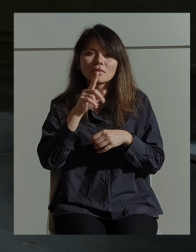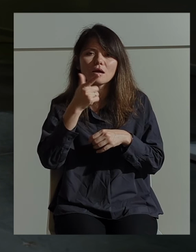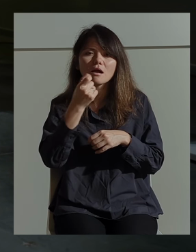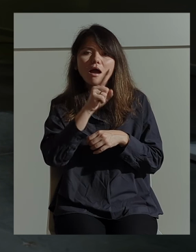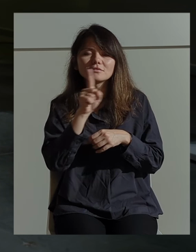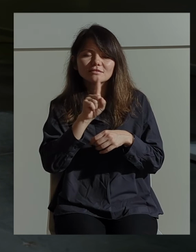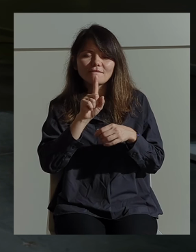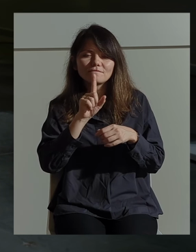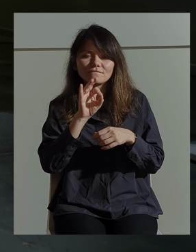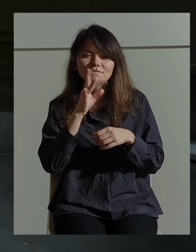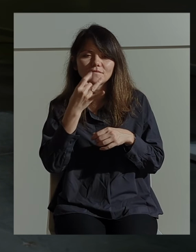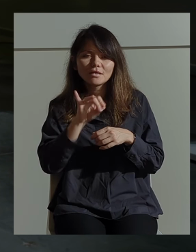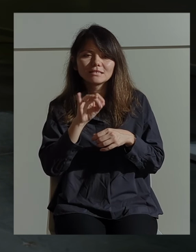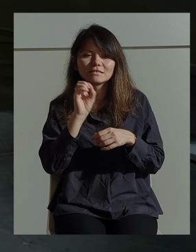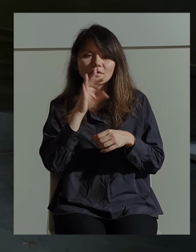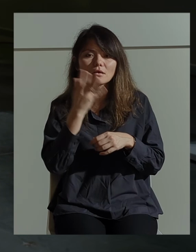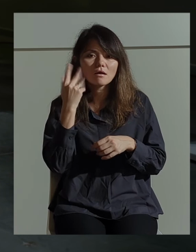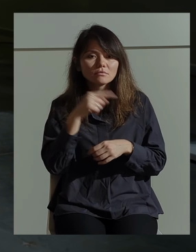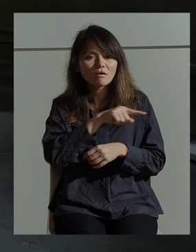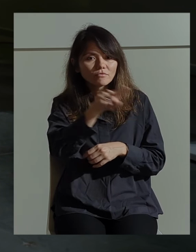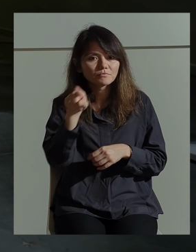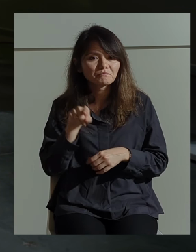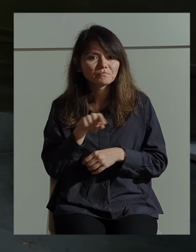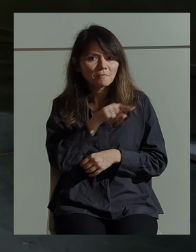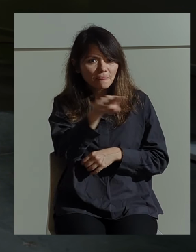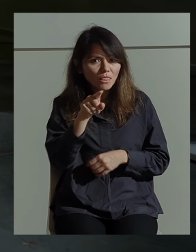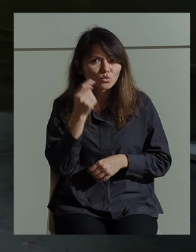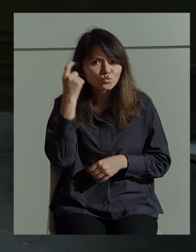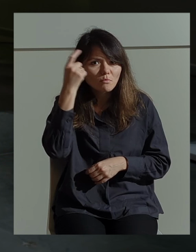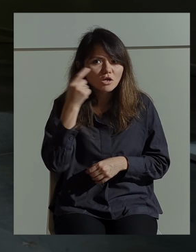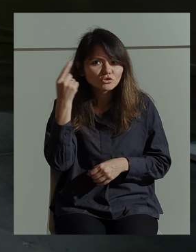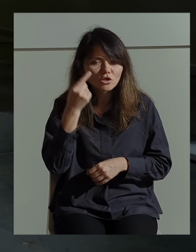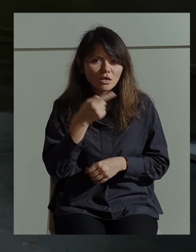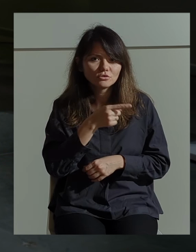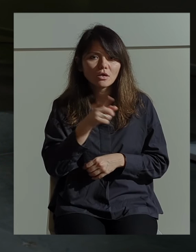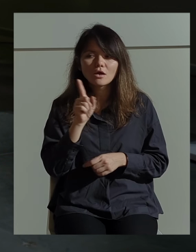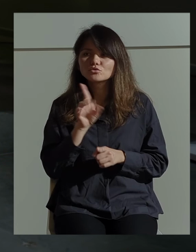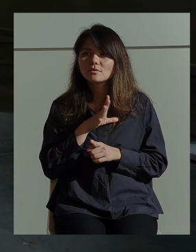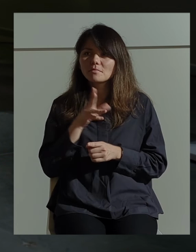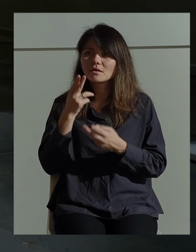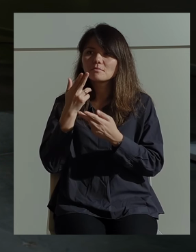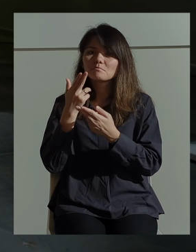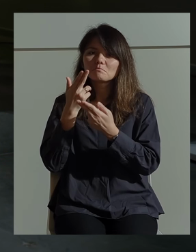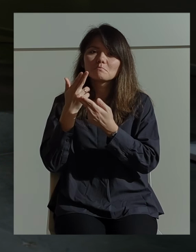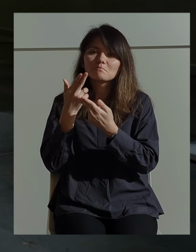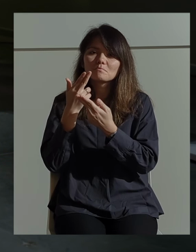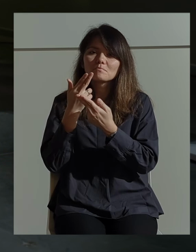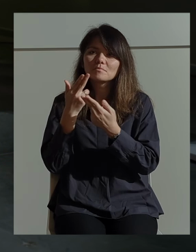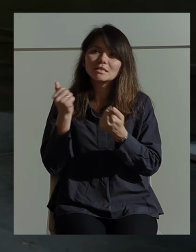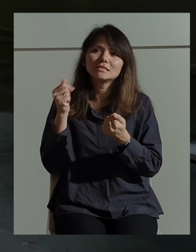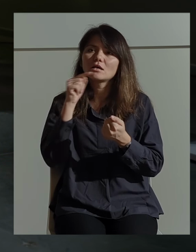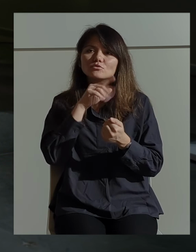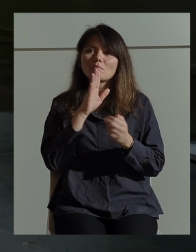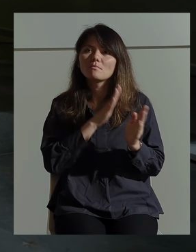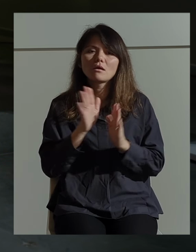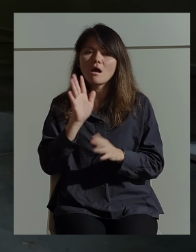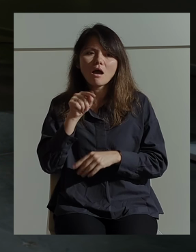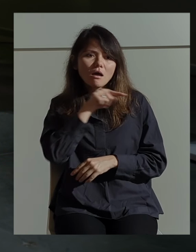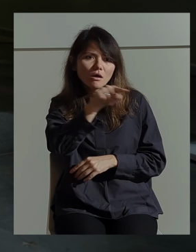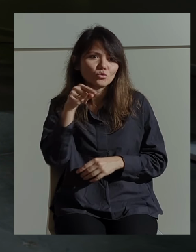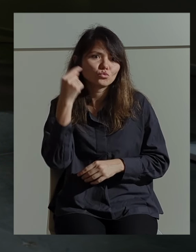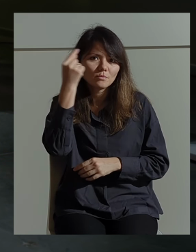вот когда вас заставляют думать что Вы сумасшедший чтобы не признавать отсутствие скажем так порядка и опять-таки